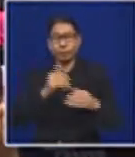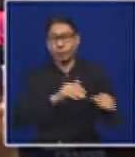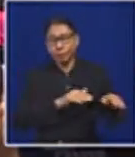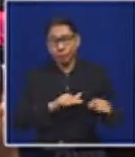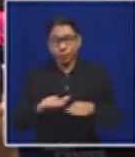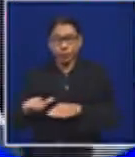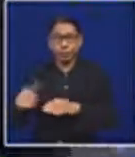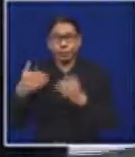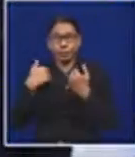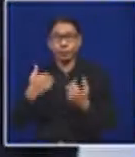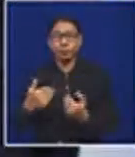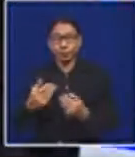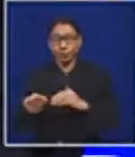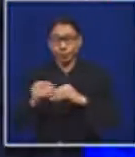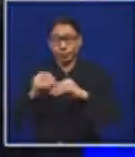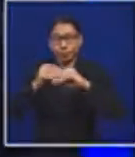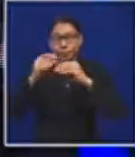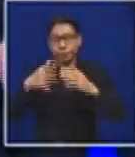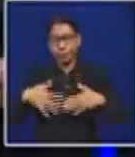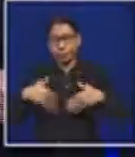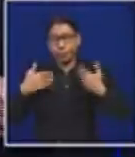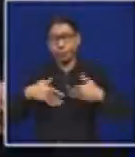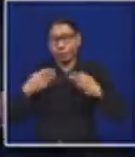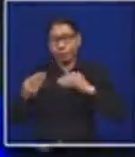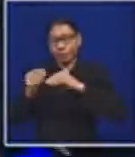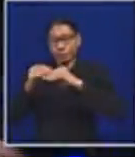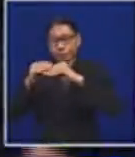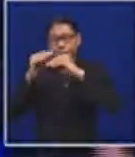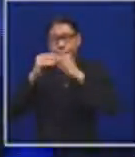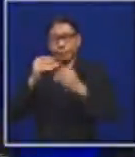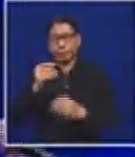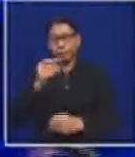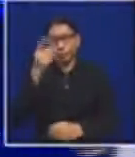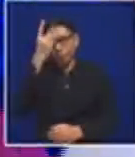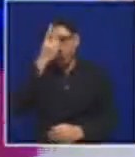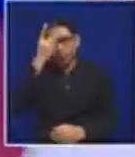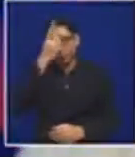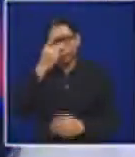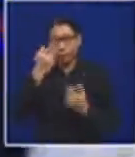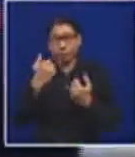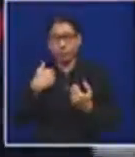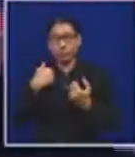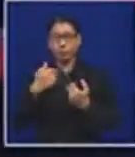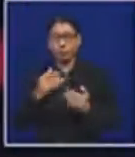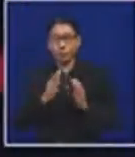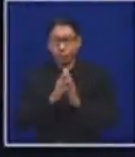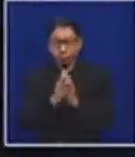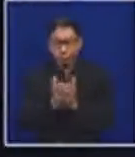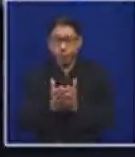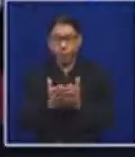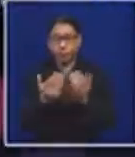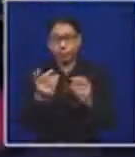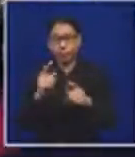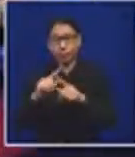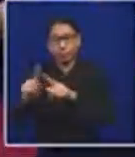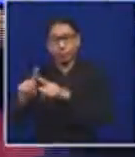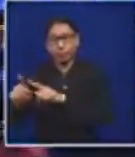ครั้งแถมยังจะเพิ่มดีกรีความสนุกขึ้นอีกขั้นด้วยเหล่าศิลปินรุ่นน้องร่วมค่ายจากอัลบั้ม The X Venture